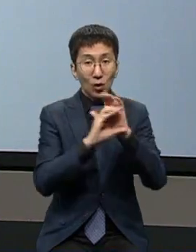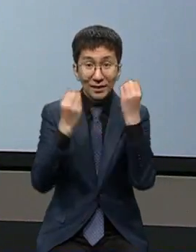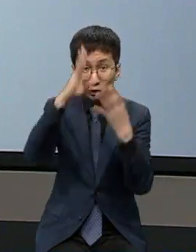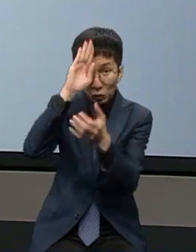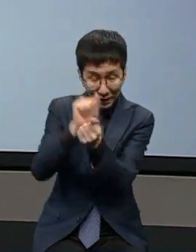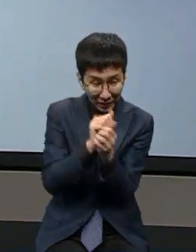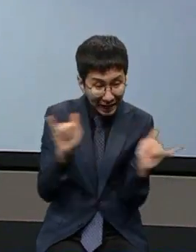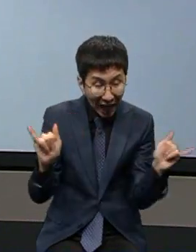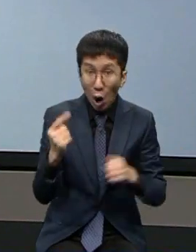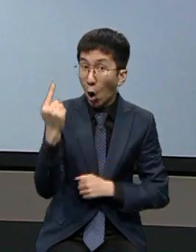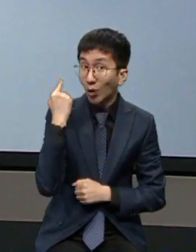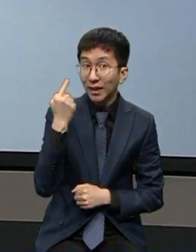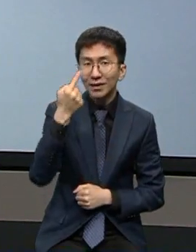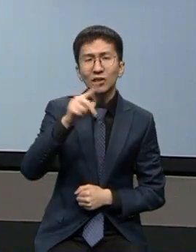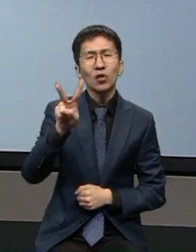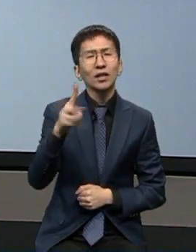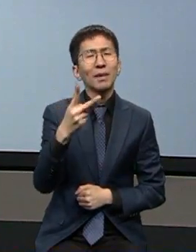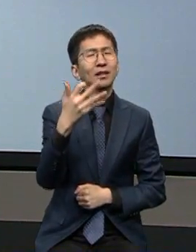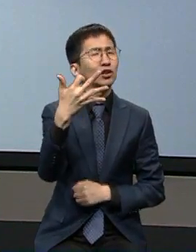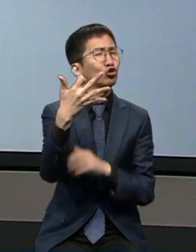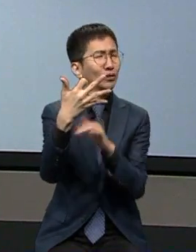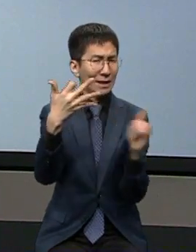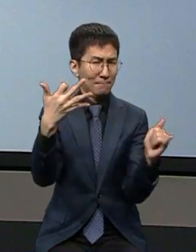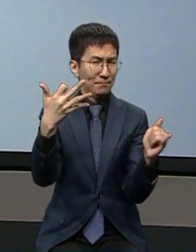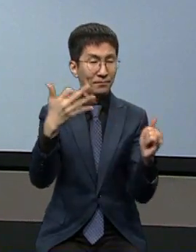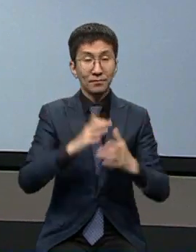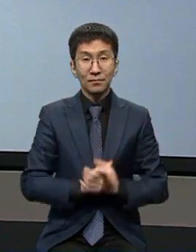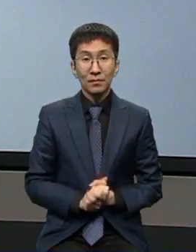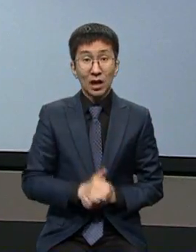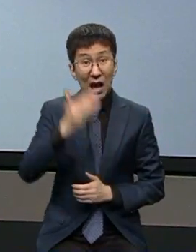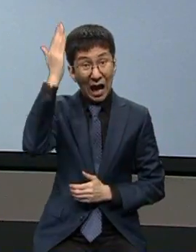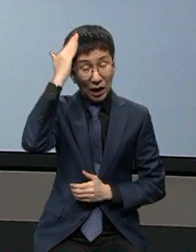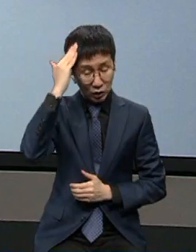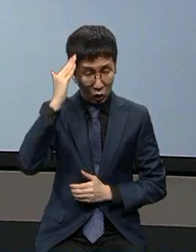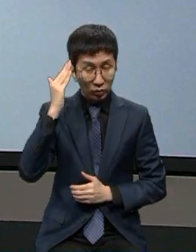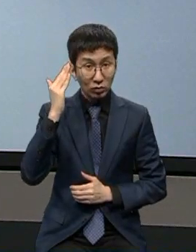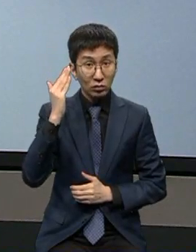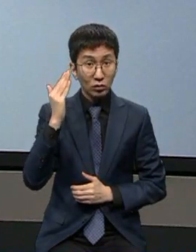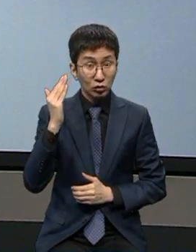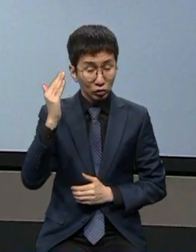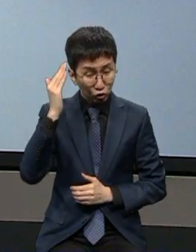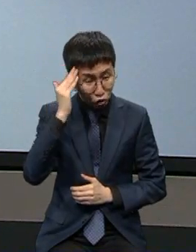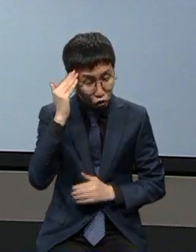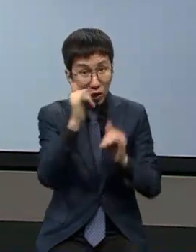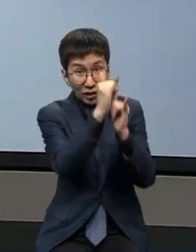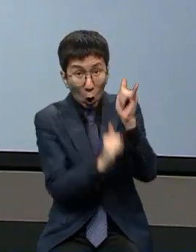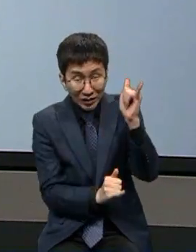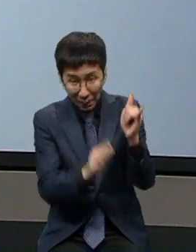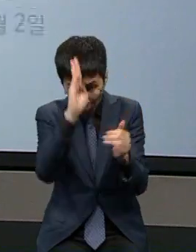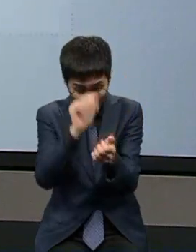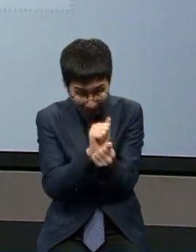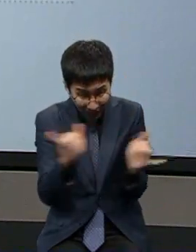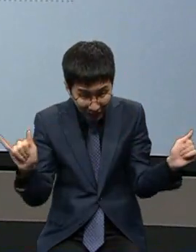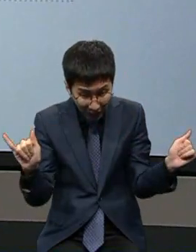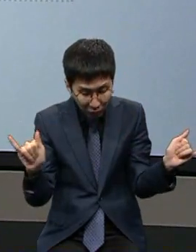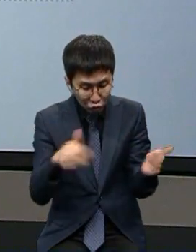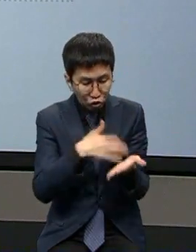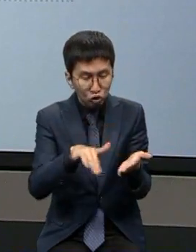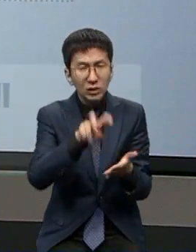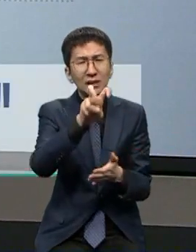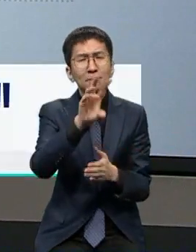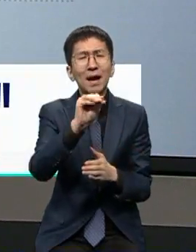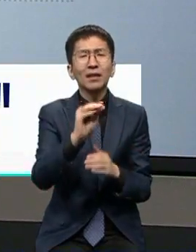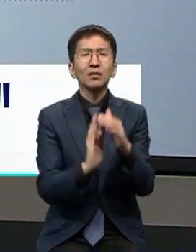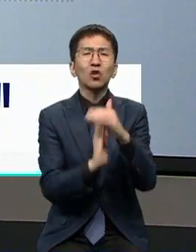코로나19 신규 확진자가 어제 1,219명으로 국내 누적 확진자가 20만 명을 넘어섰습니다. 처음